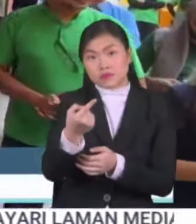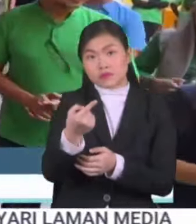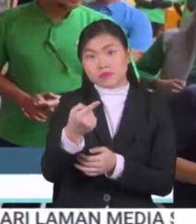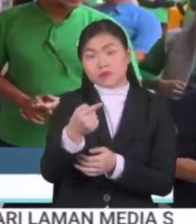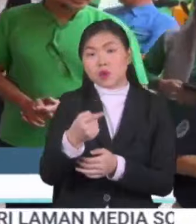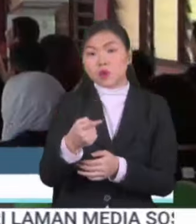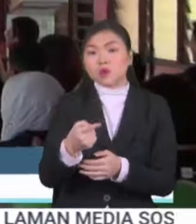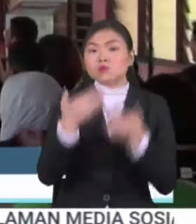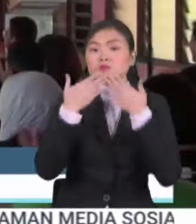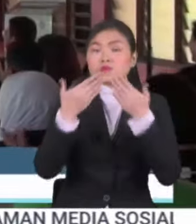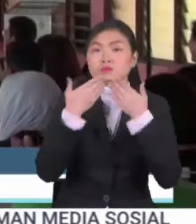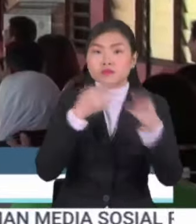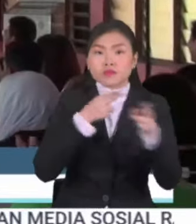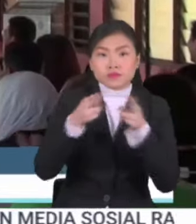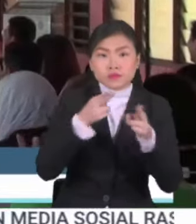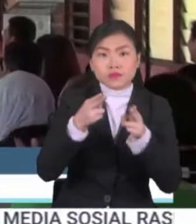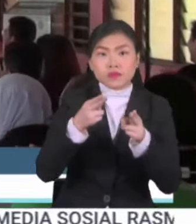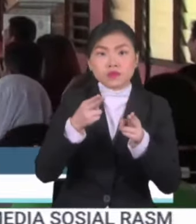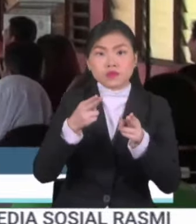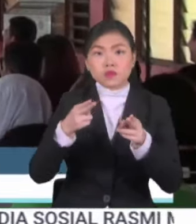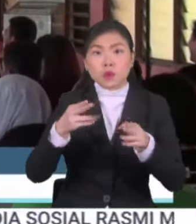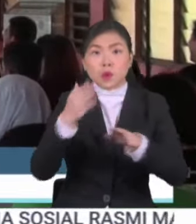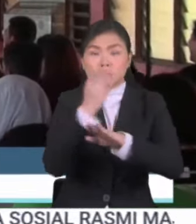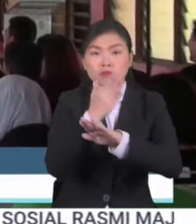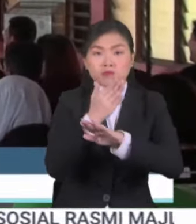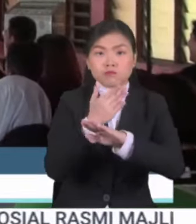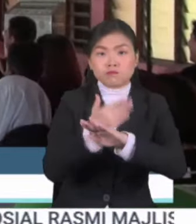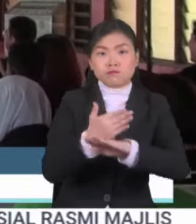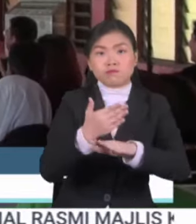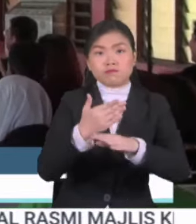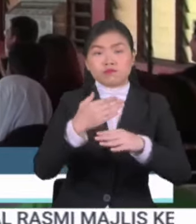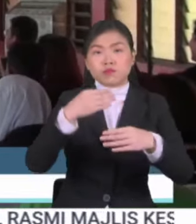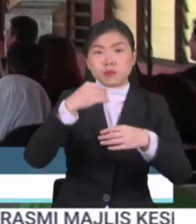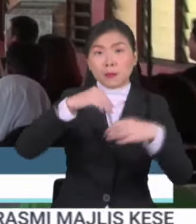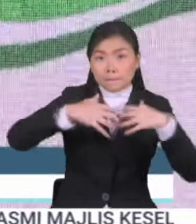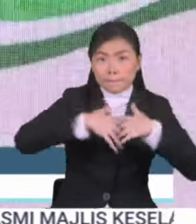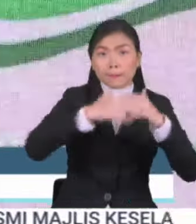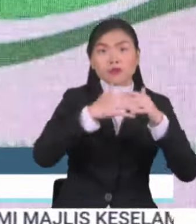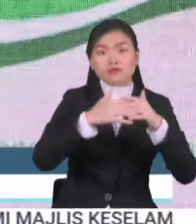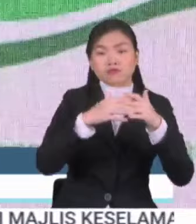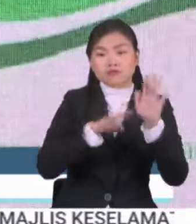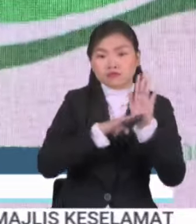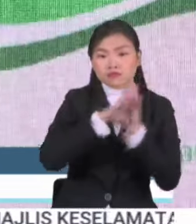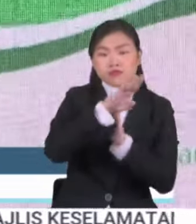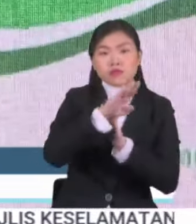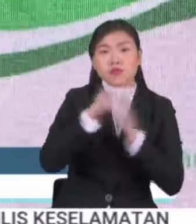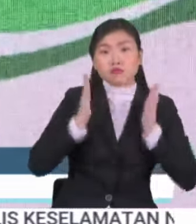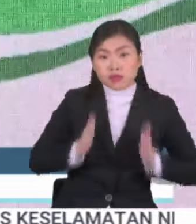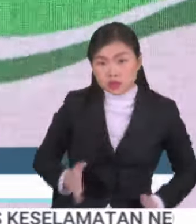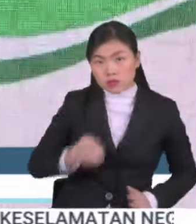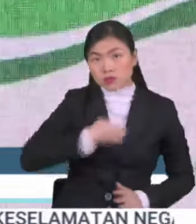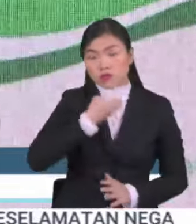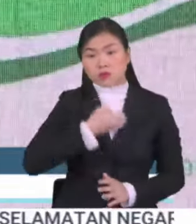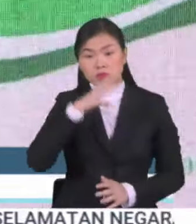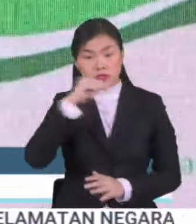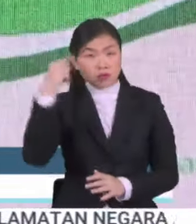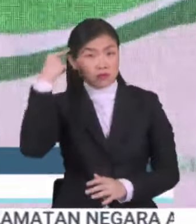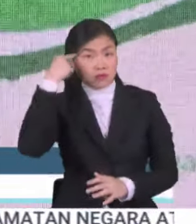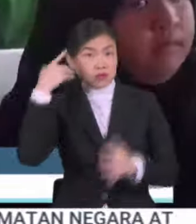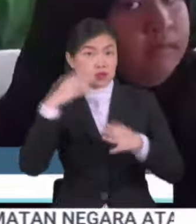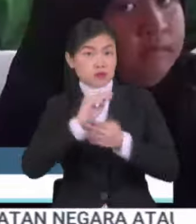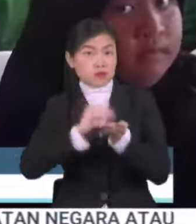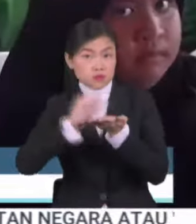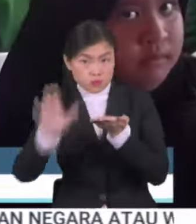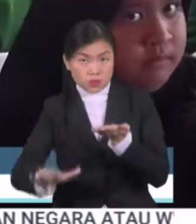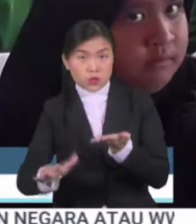pihaknya menghargai usaha tersebut bagi membentuk pertumbuhan fizikal, emosi dan mental pelajar. Beliau berharap lebih banyak rakan strategik